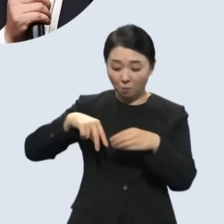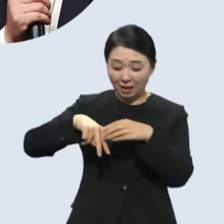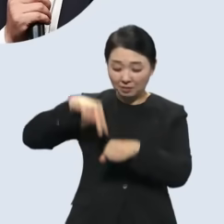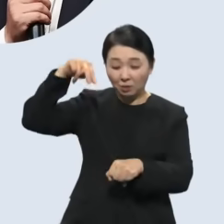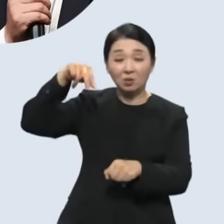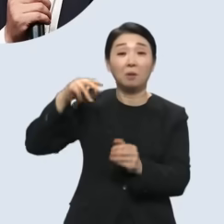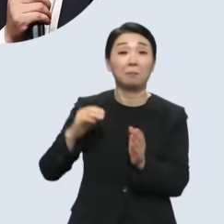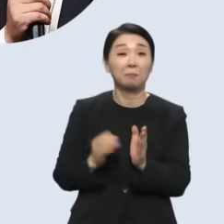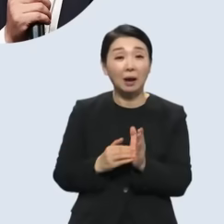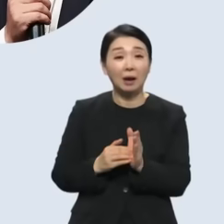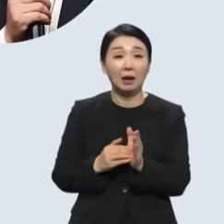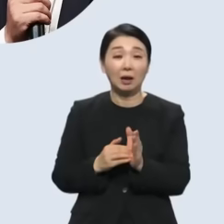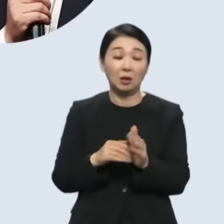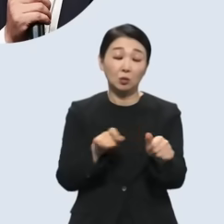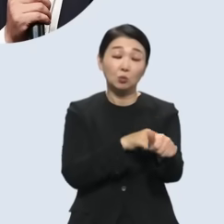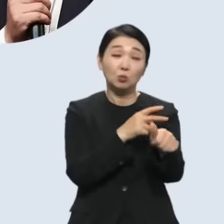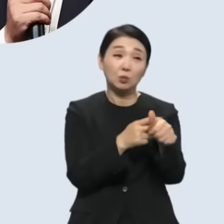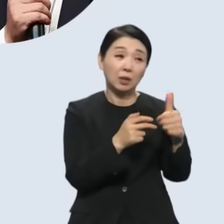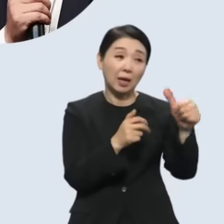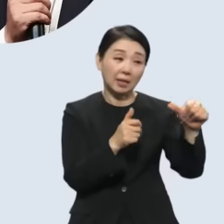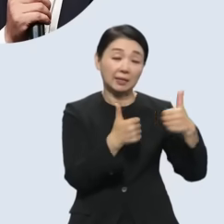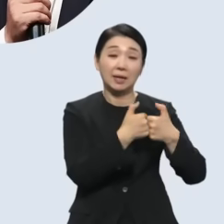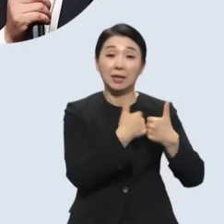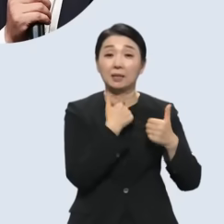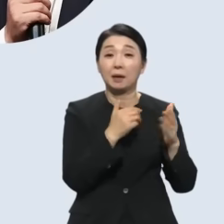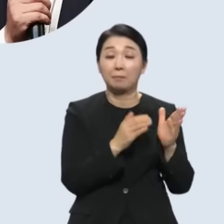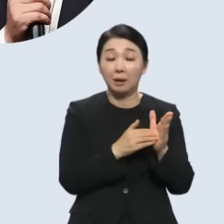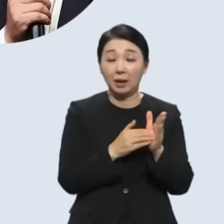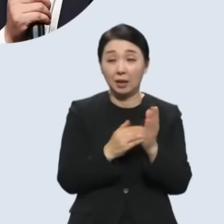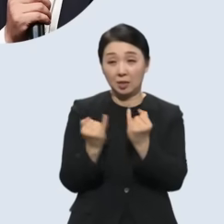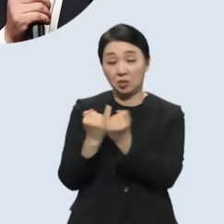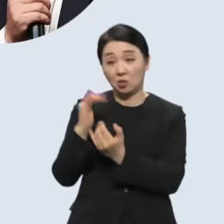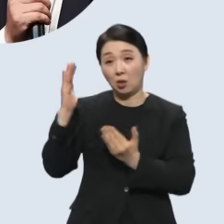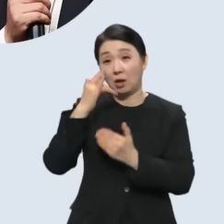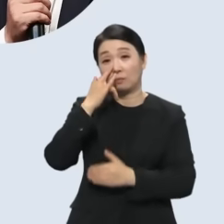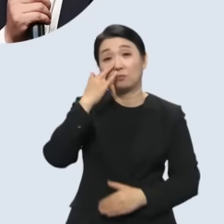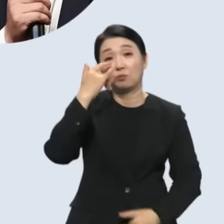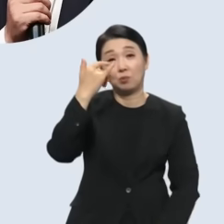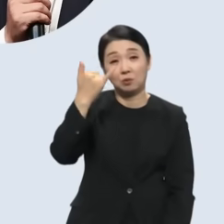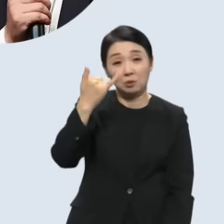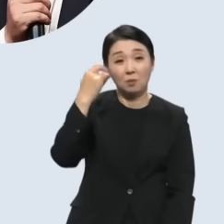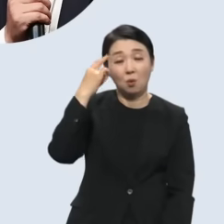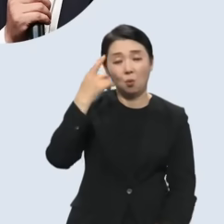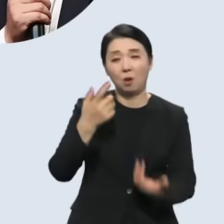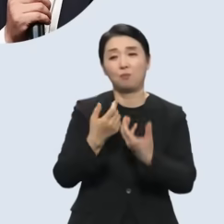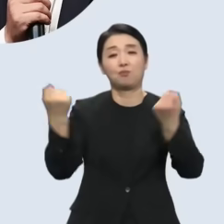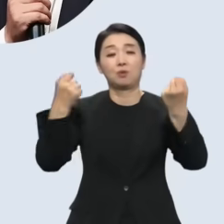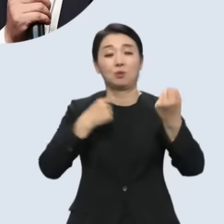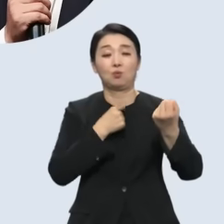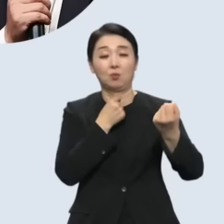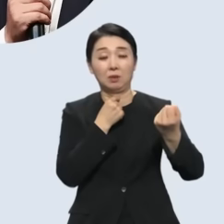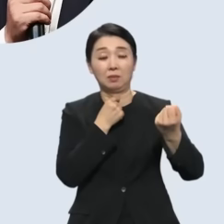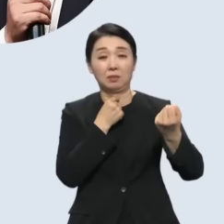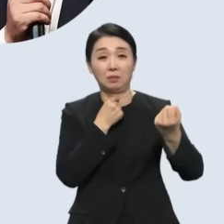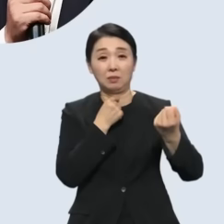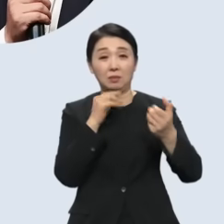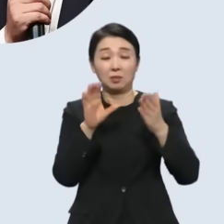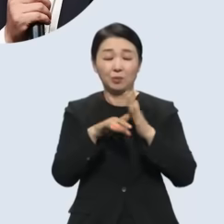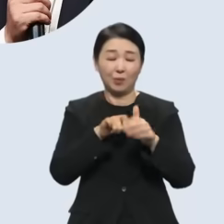a씨가 직접 상담을 진행을 했습니다 여학생의 이제 부모님은 이제 분리조치 그리고